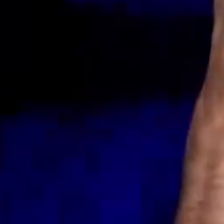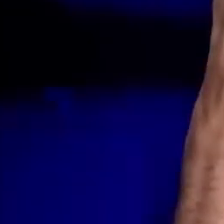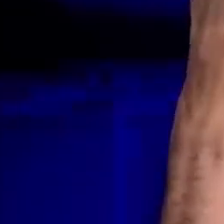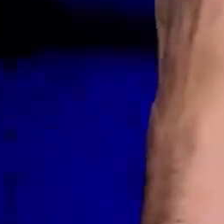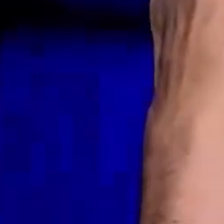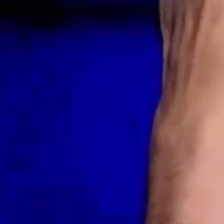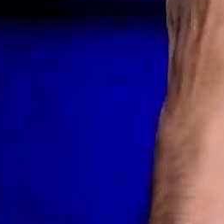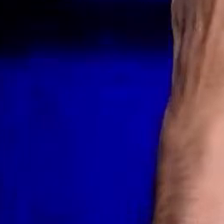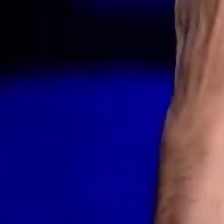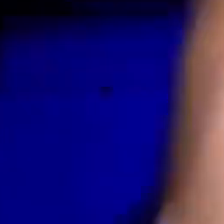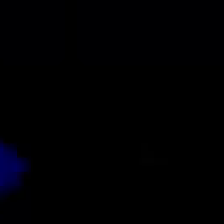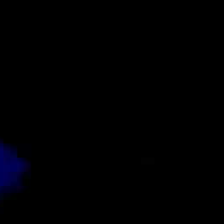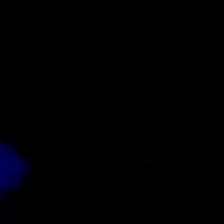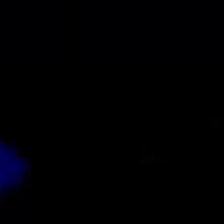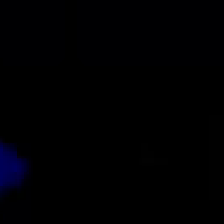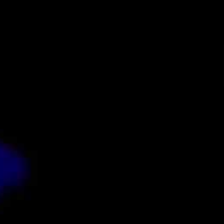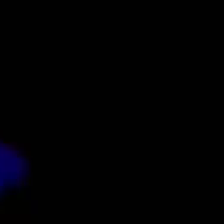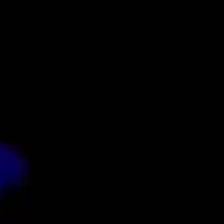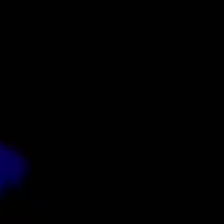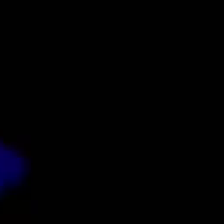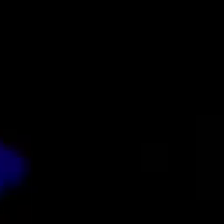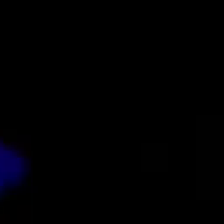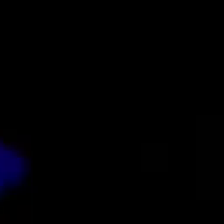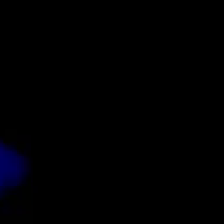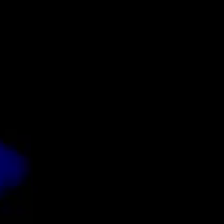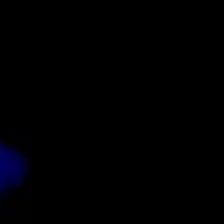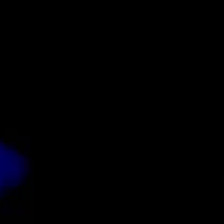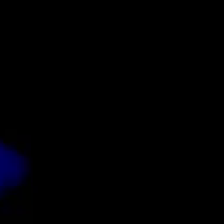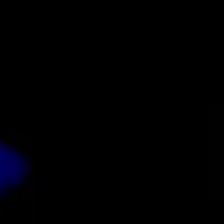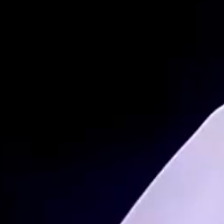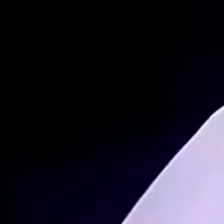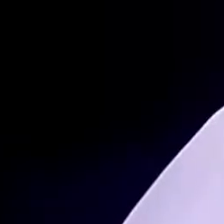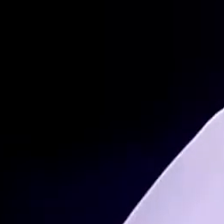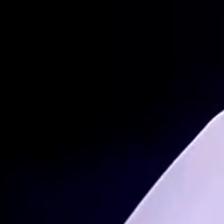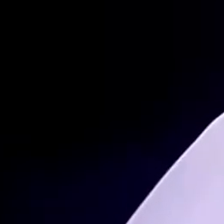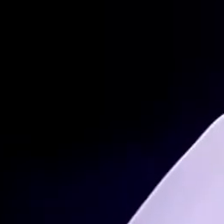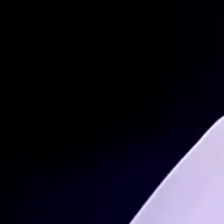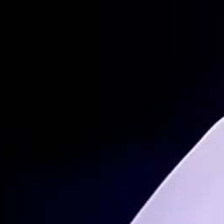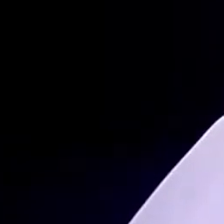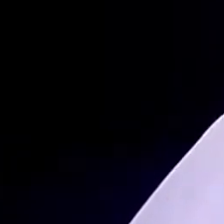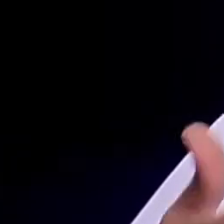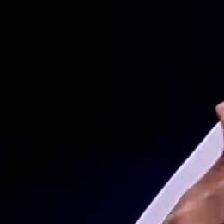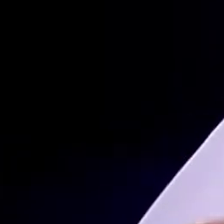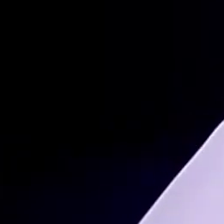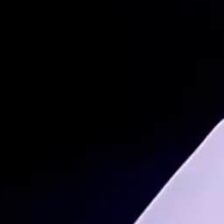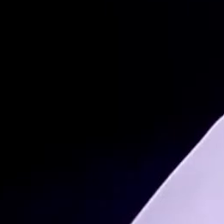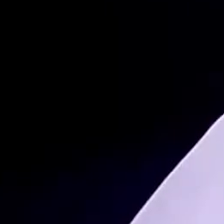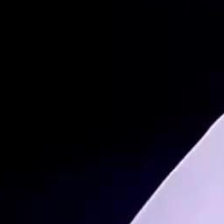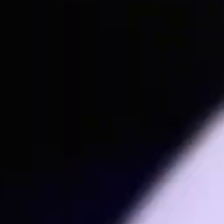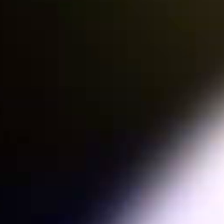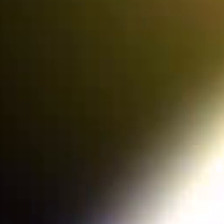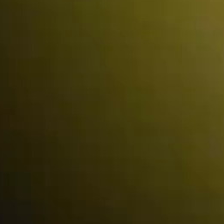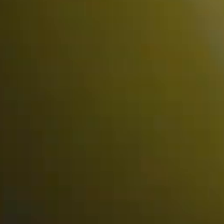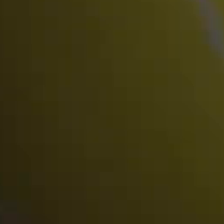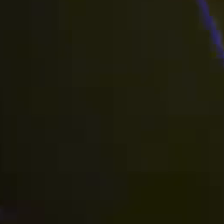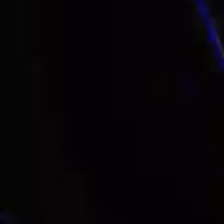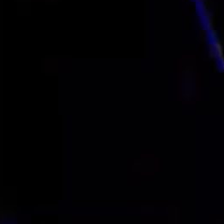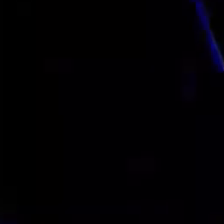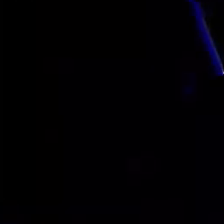يرد الخبر. أنت ما انتقدت صابر الرباعي لما غنى لك؟ لا لا لا لا، بالعكس، صابر فنان كبير،